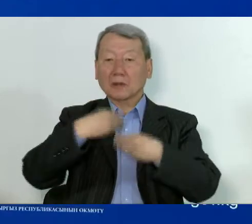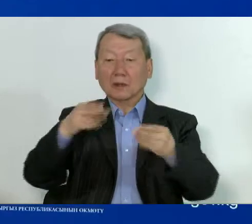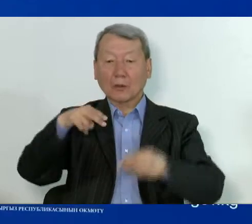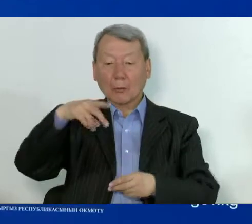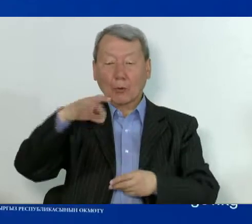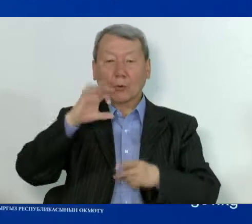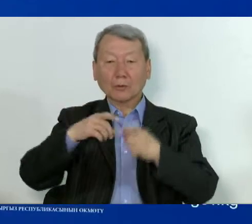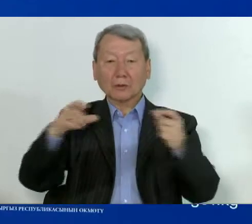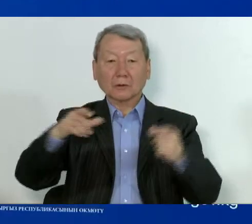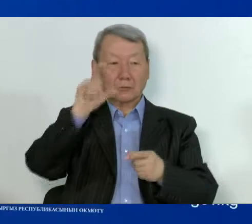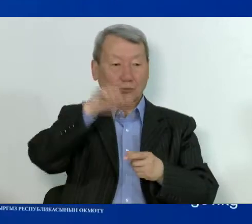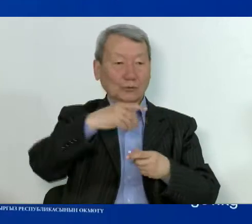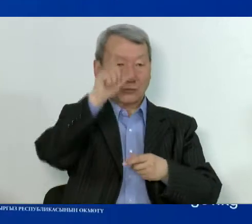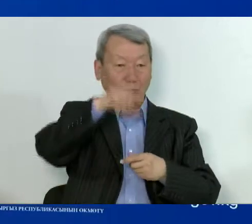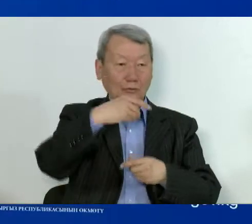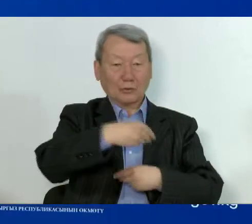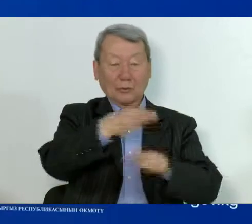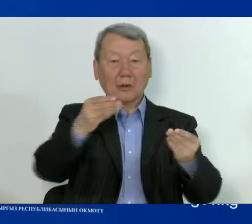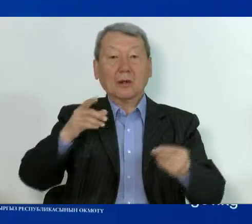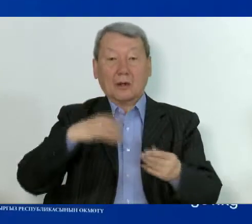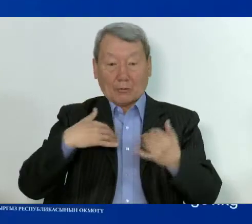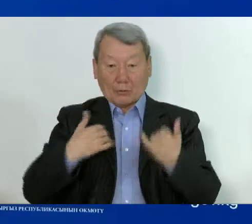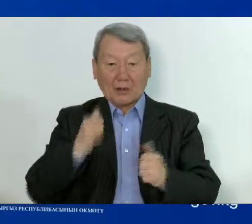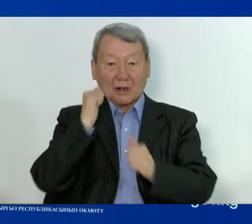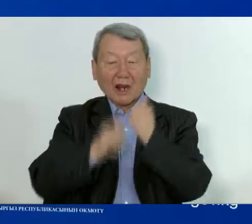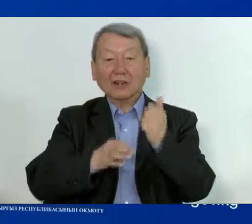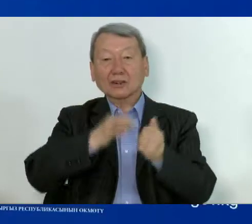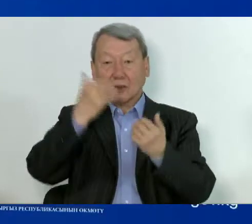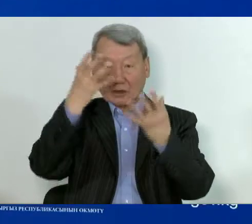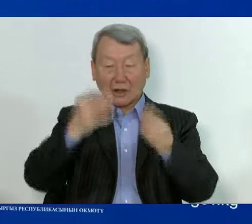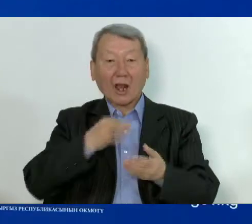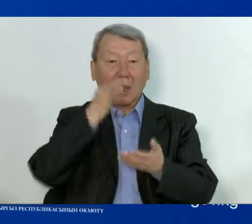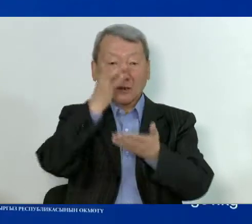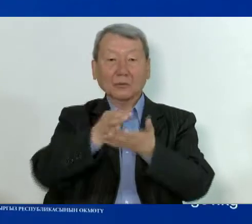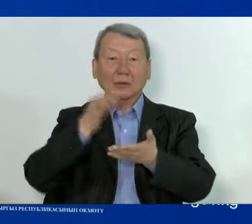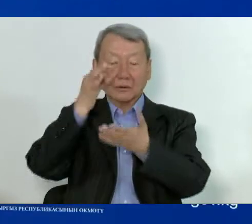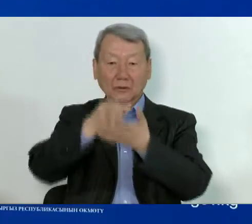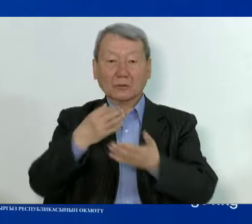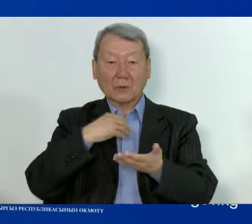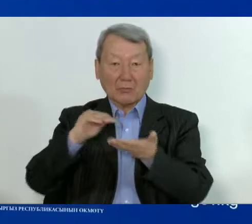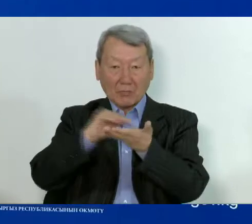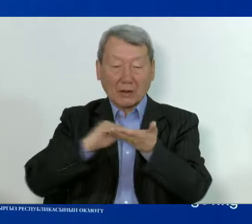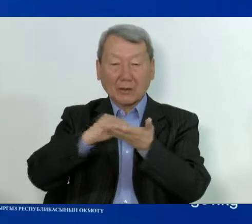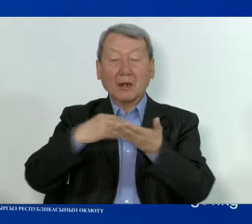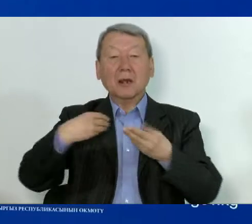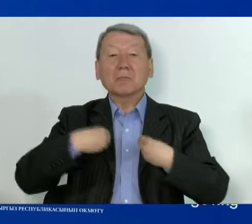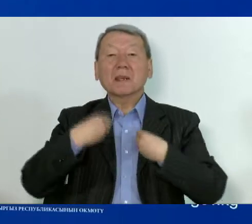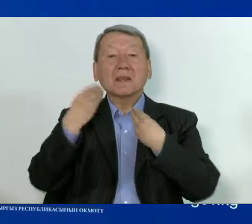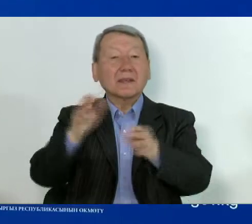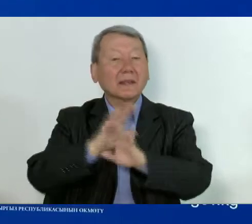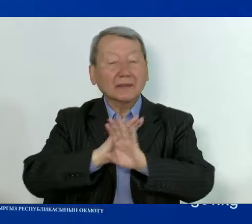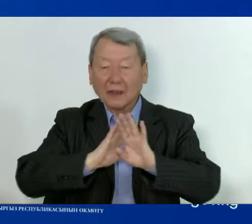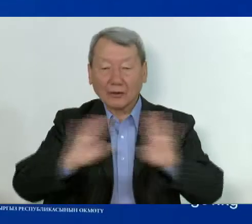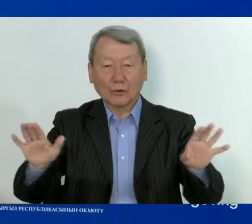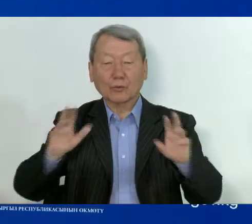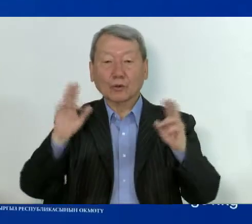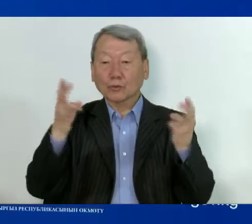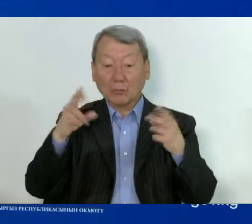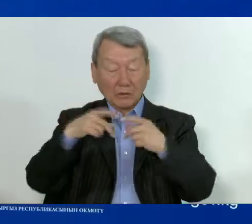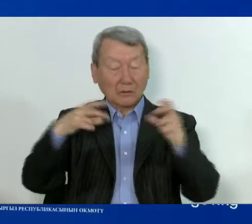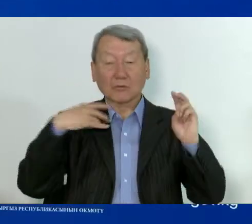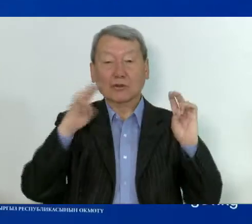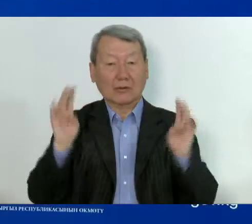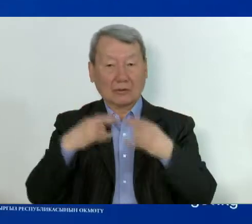пропуски тем или иным лицам. И вот я каждый день отвечаю на вопросы о пропусках. То есть, повторяю, мы не даем тем, кто действительно не